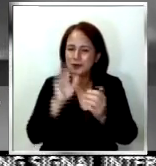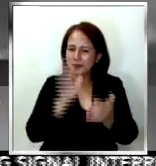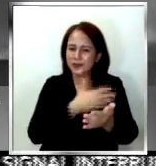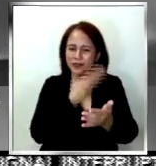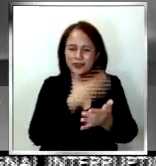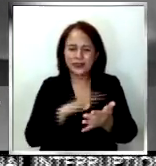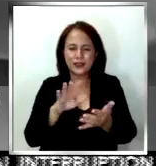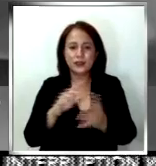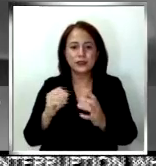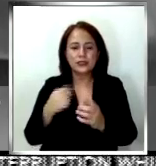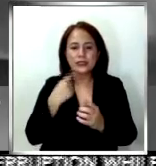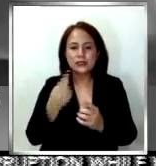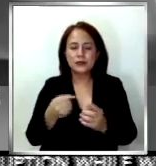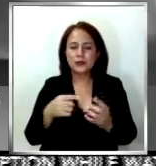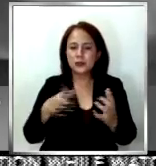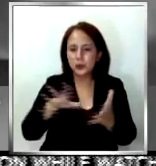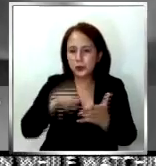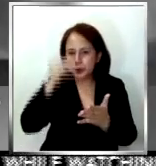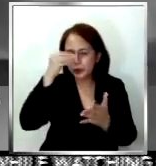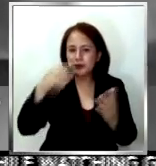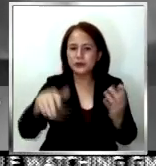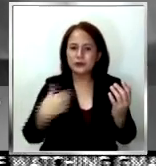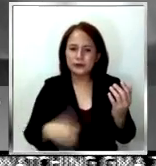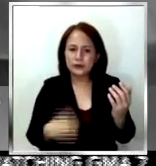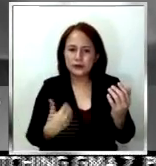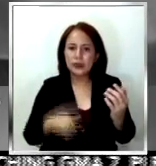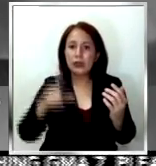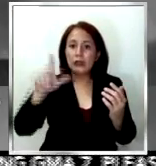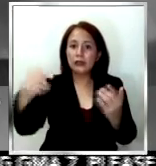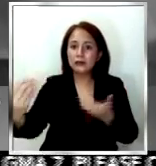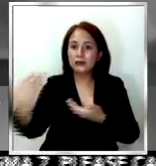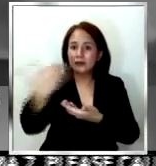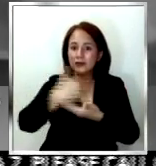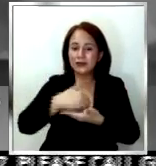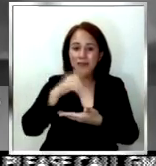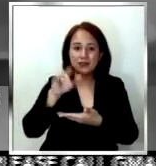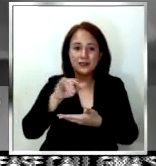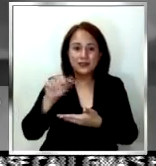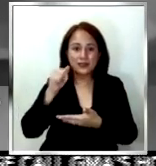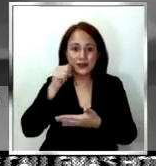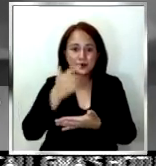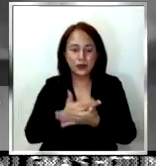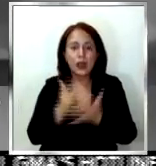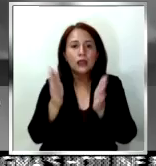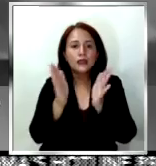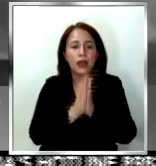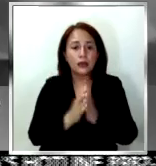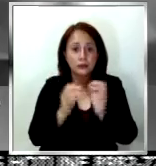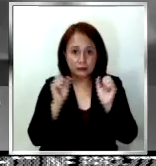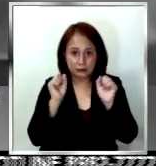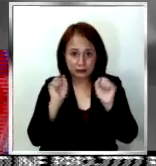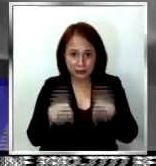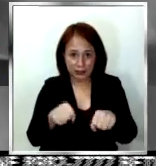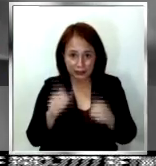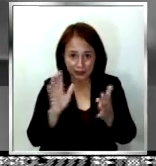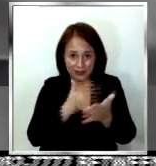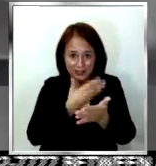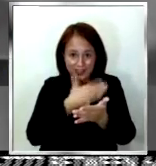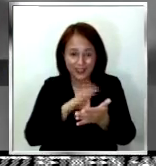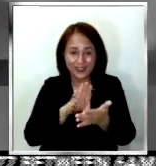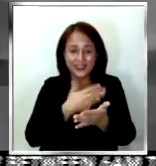nag-aaral siyang mag-gitara nang bigla na lang siyang binisita ni Zia at nag-request na kumanta.